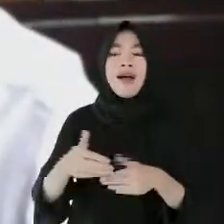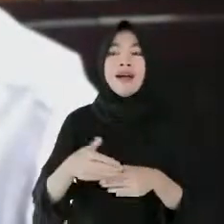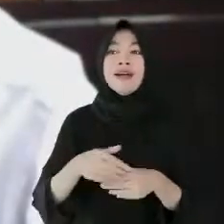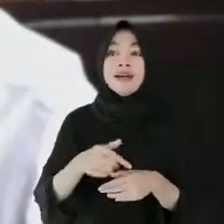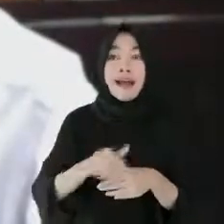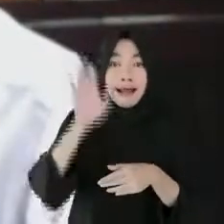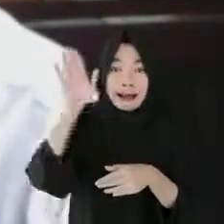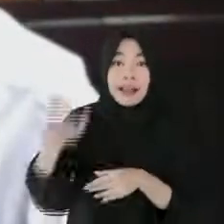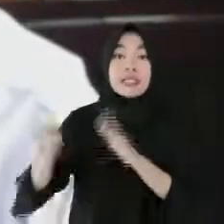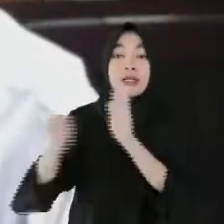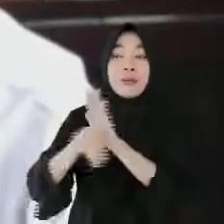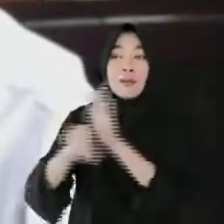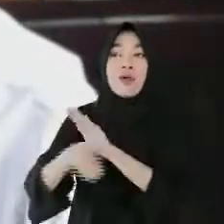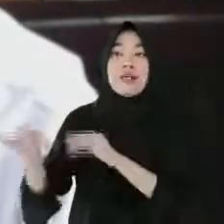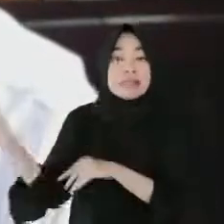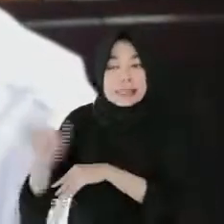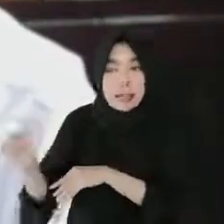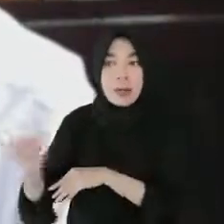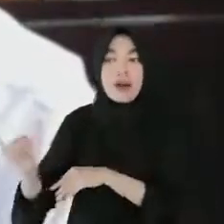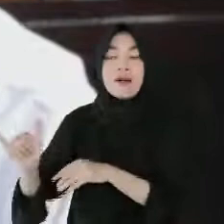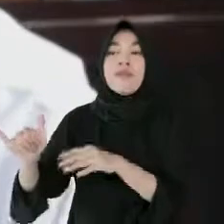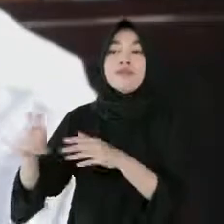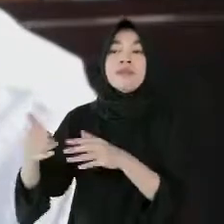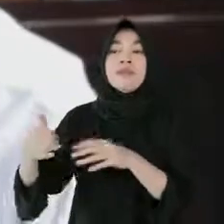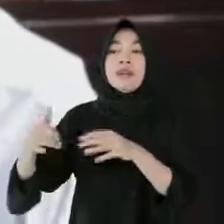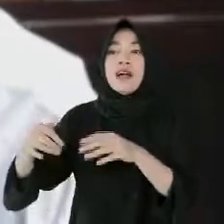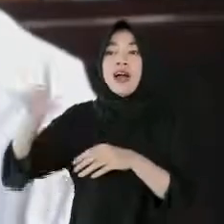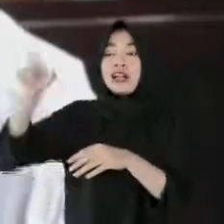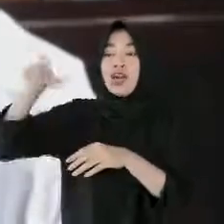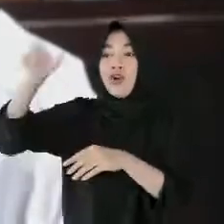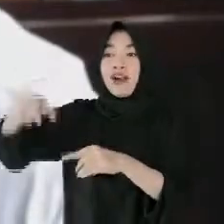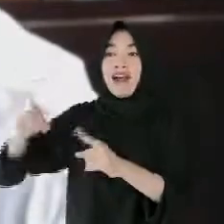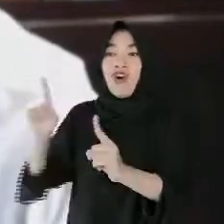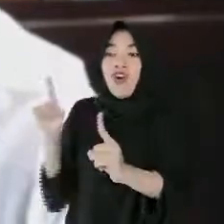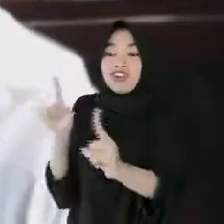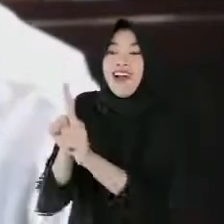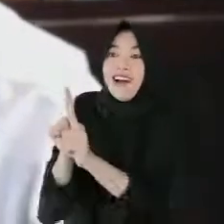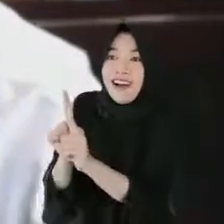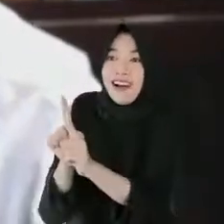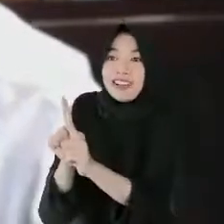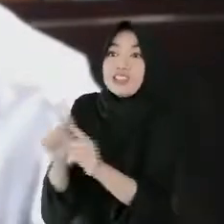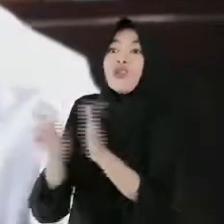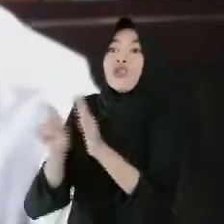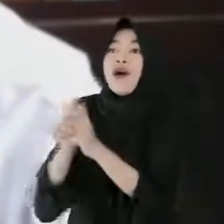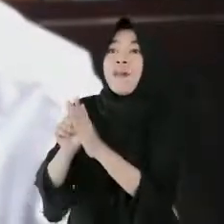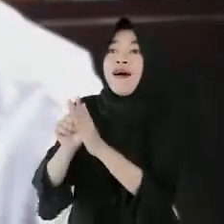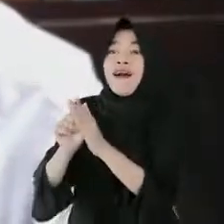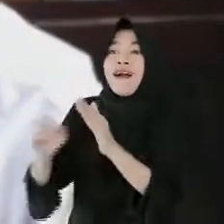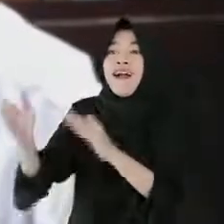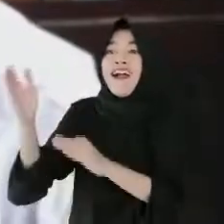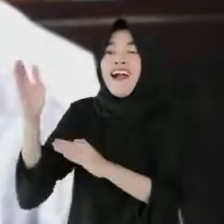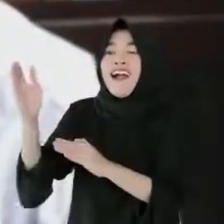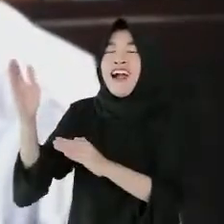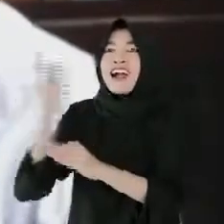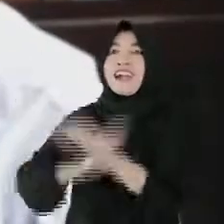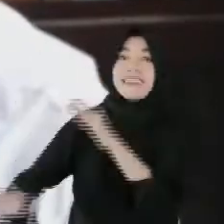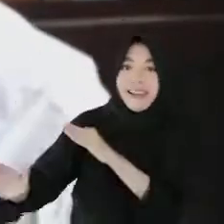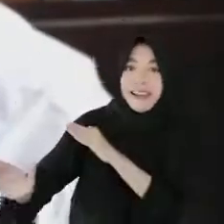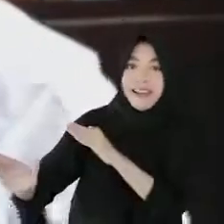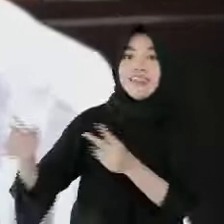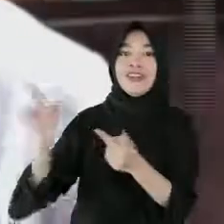filmace21 dibagi dua ada yang body kontek full karate atau sepakbola itu